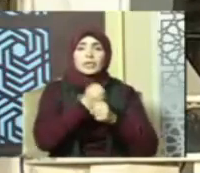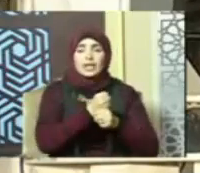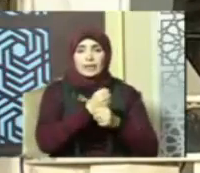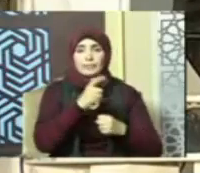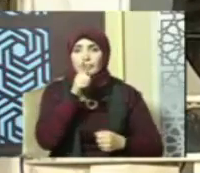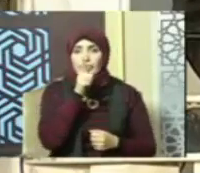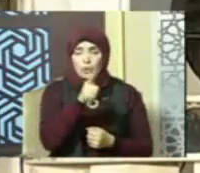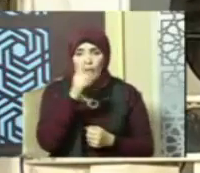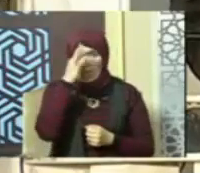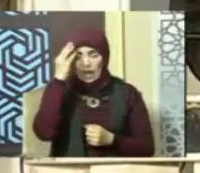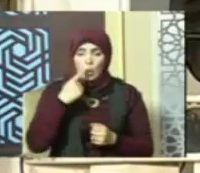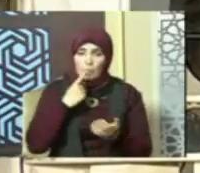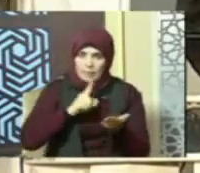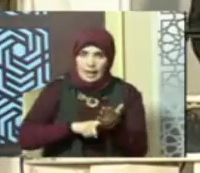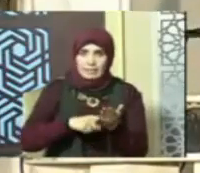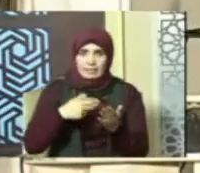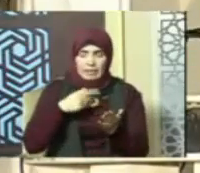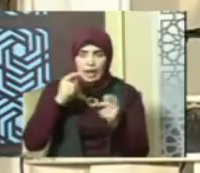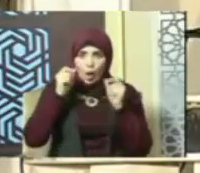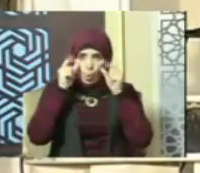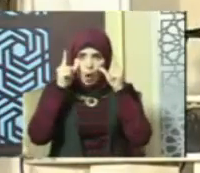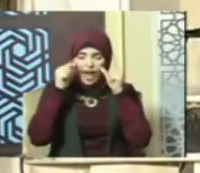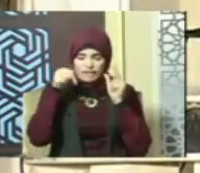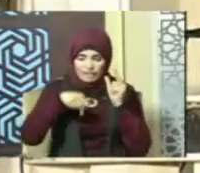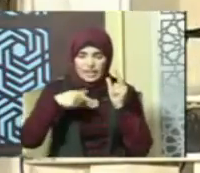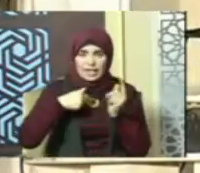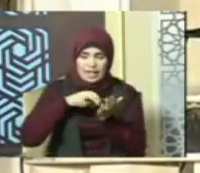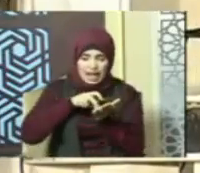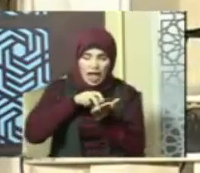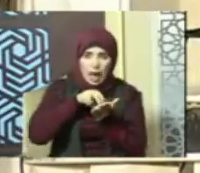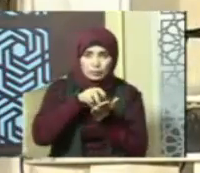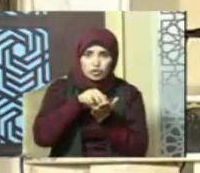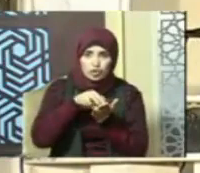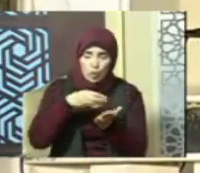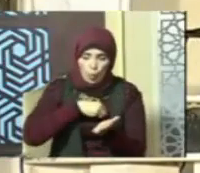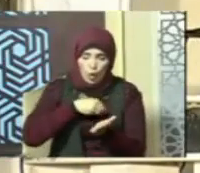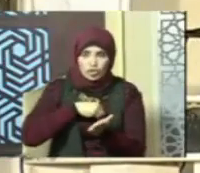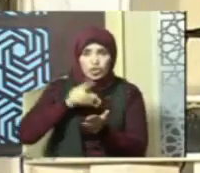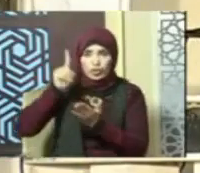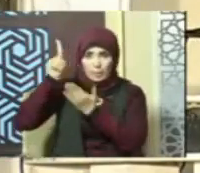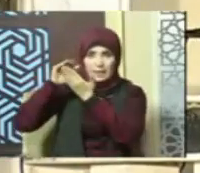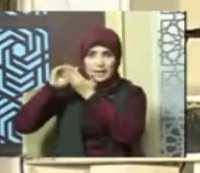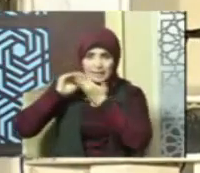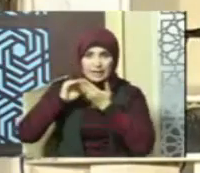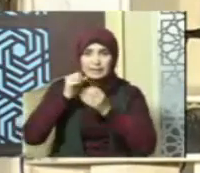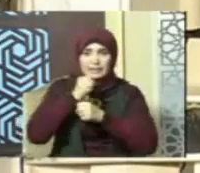التوكل الصحيح الواعي، لرزقكم كما يرزق الطير